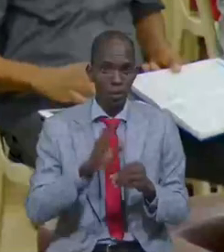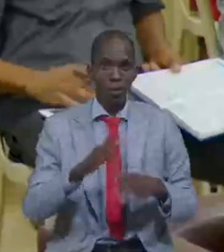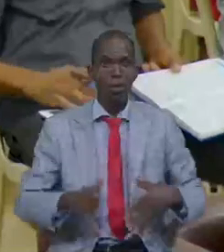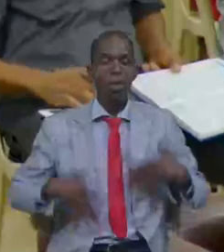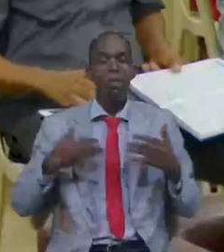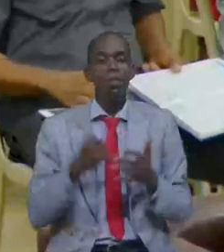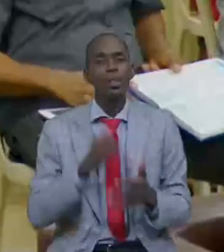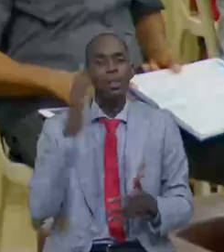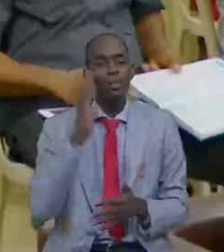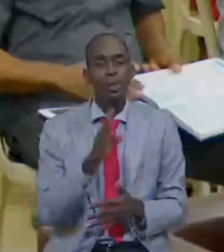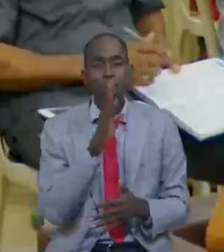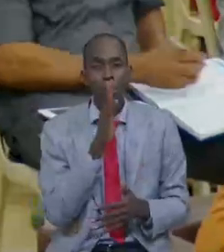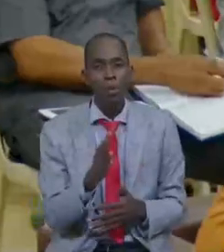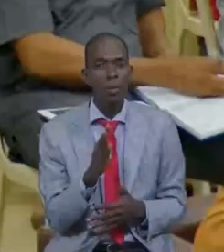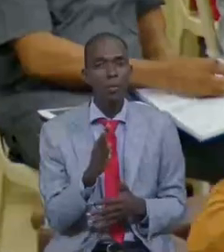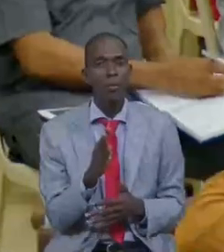quiconque